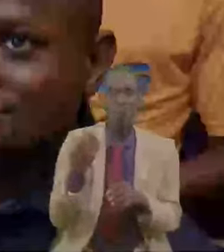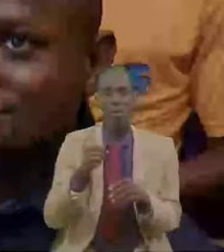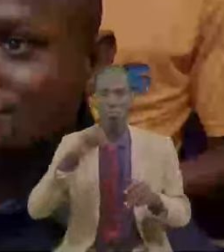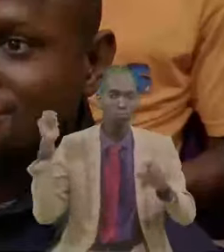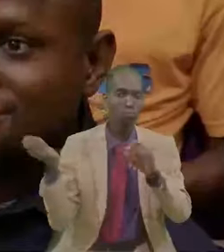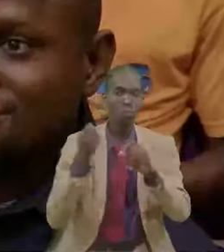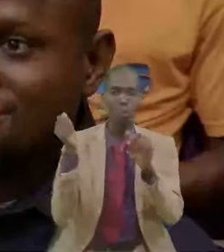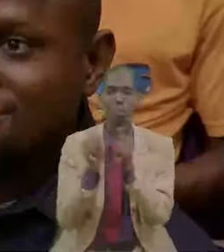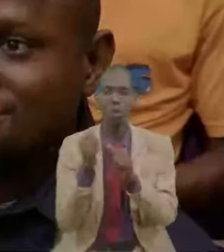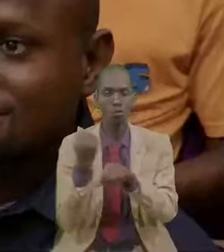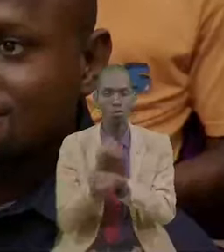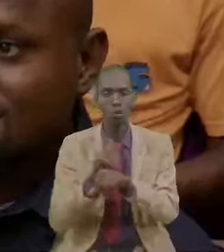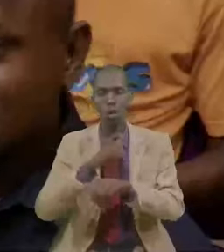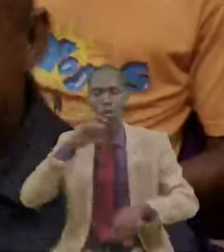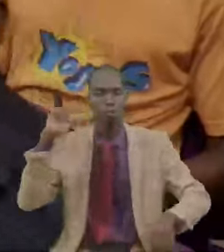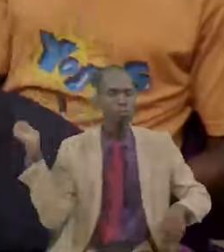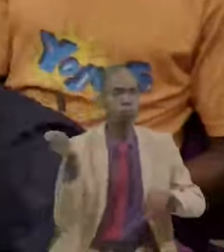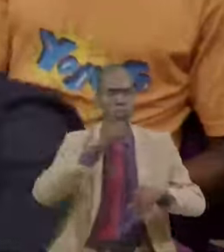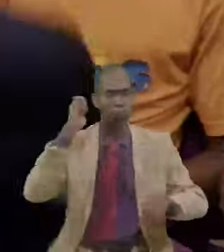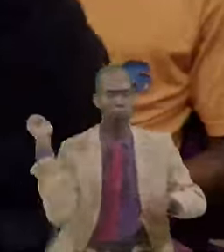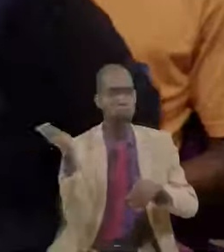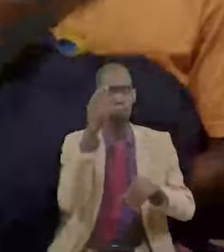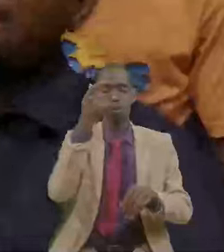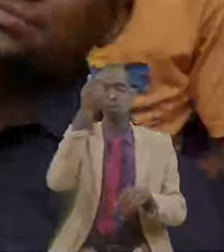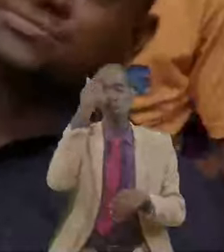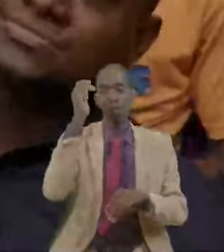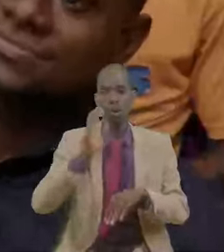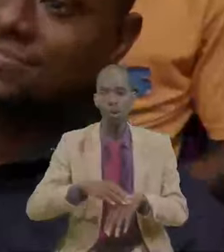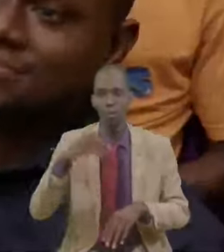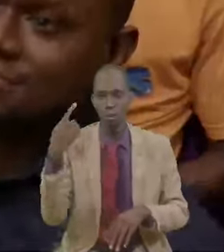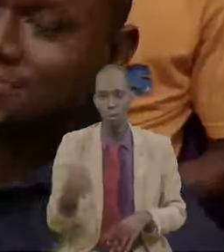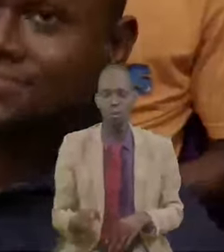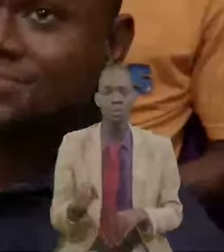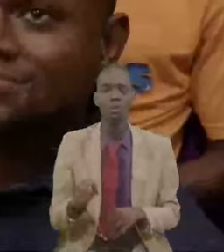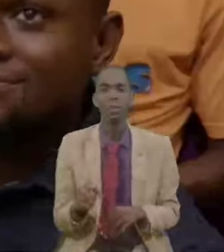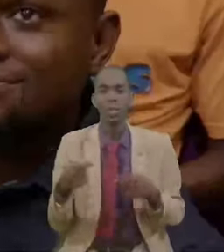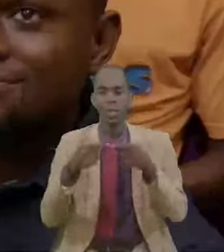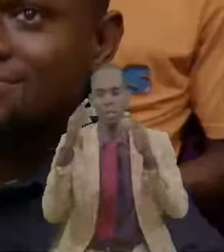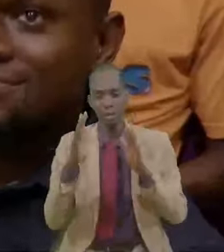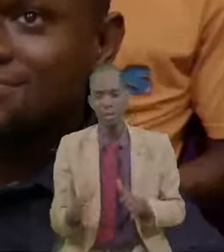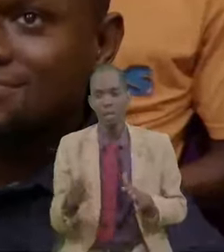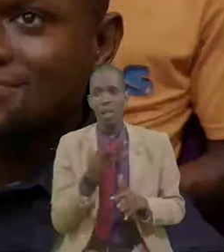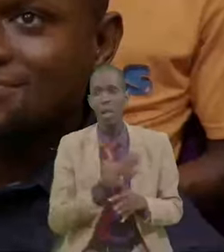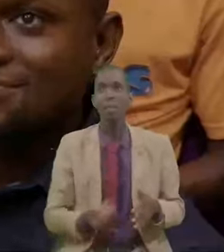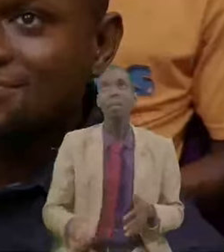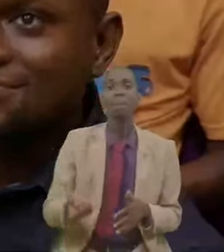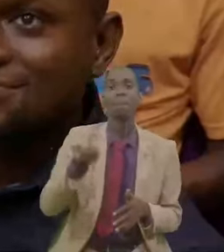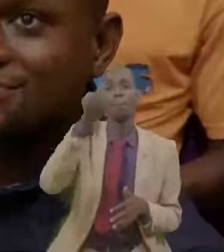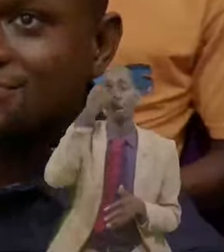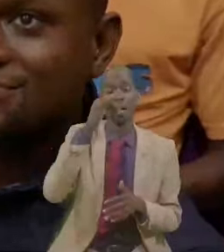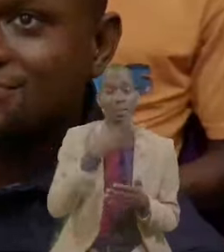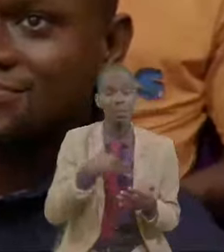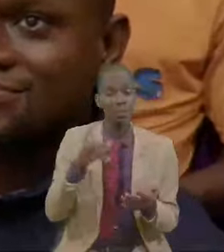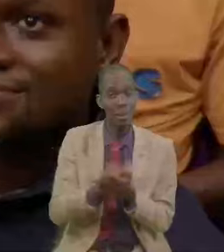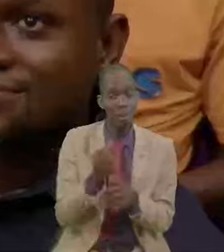sa gibecière. Il prit une pierre et la lança avec sa fronde. Il frappa le Philistin. Vous allez le frapper. Il frappa le Philistin au